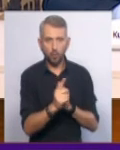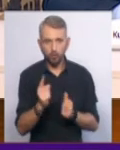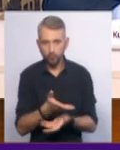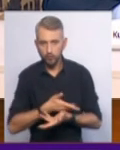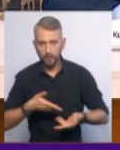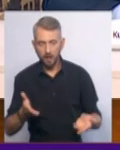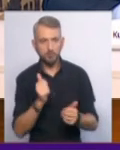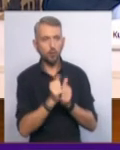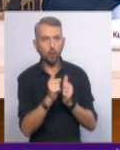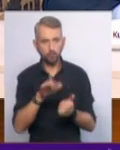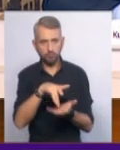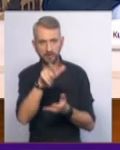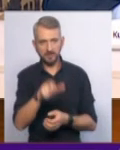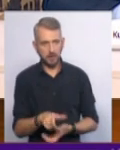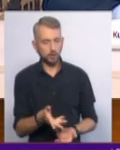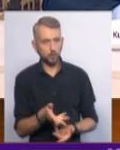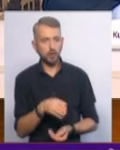кожному містянину, то